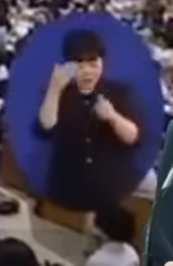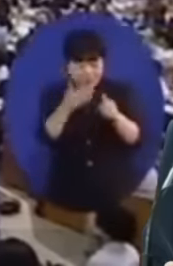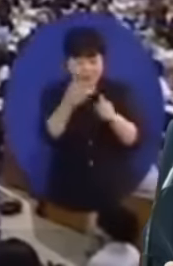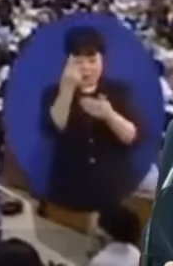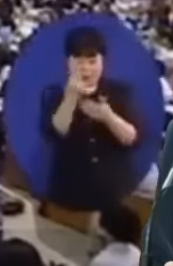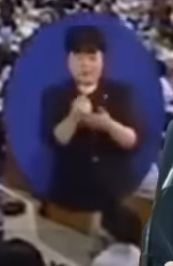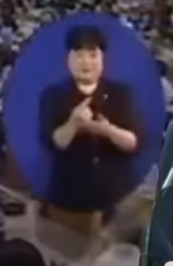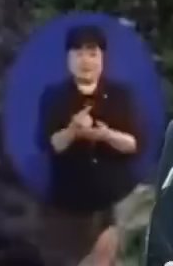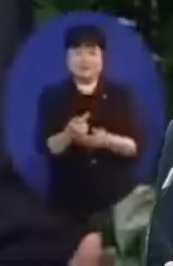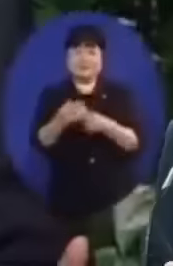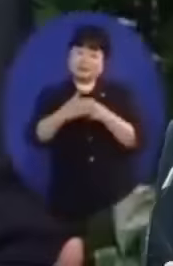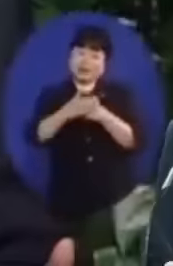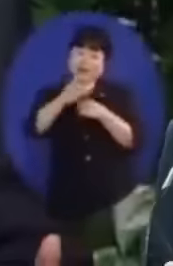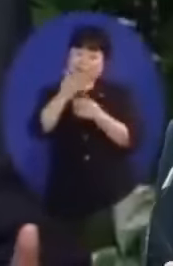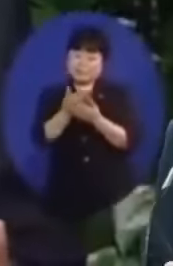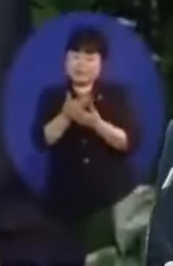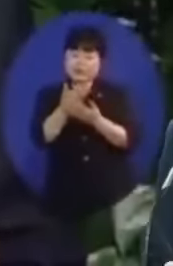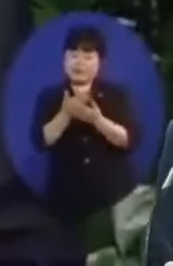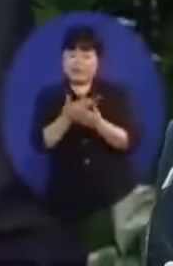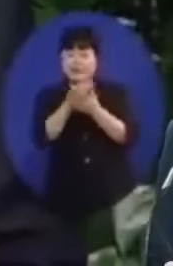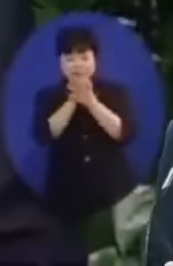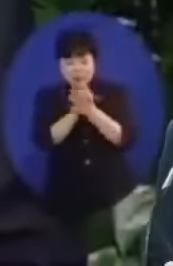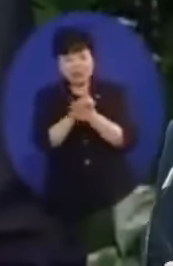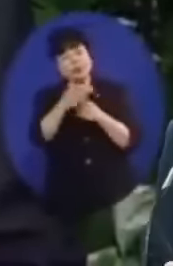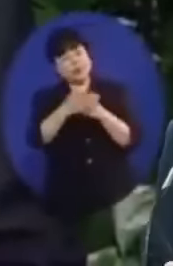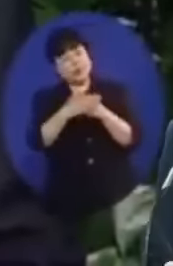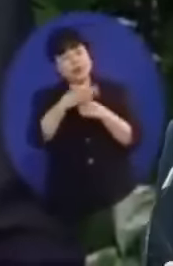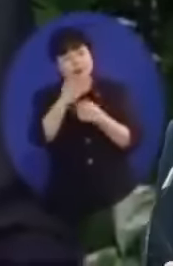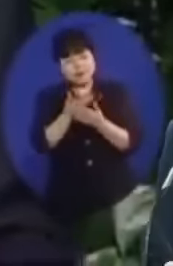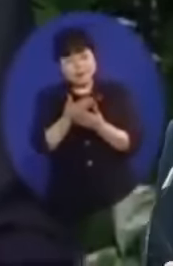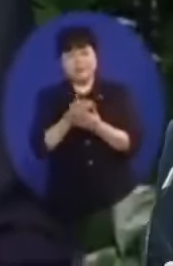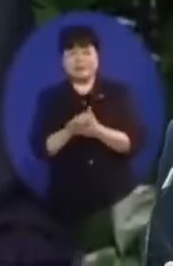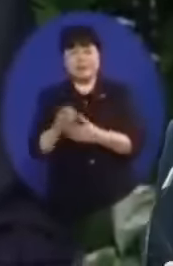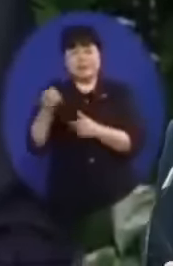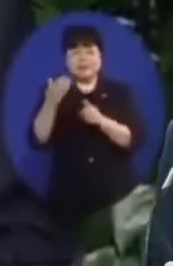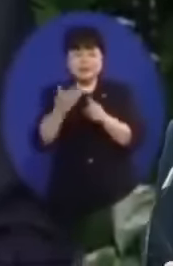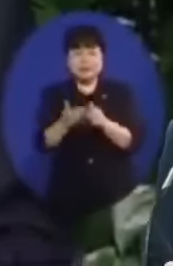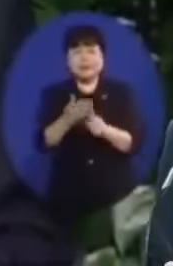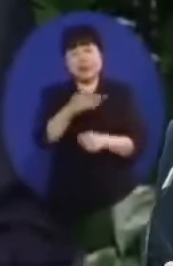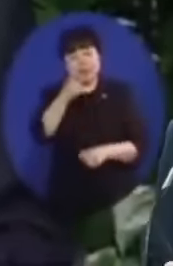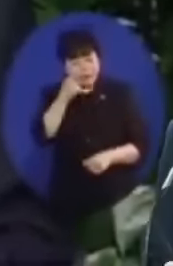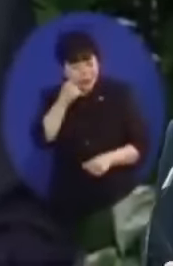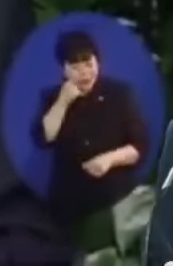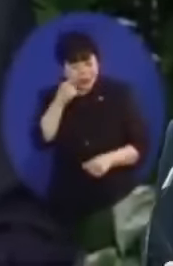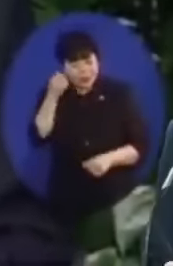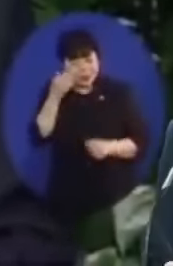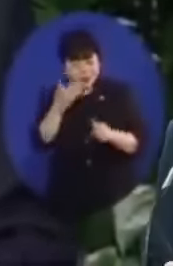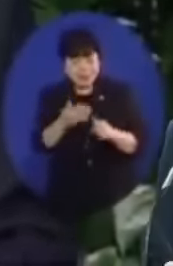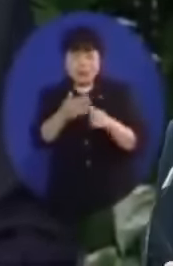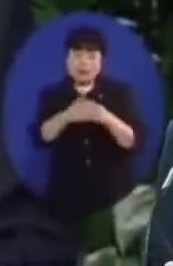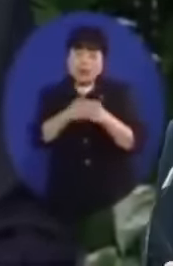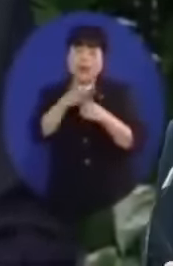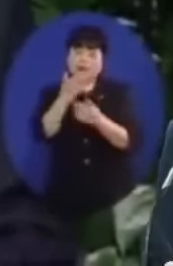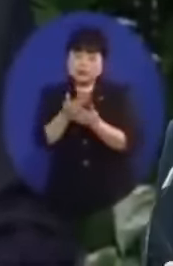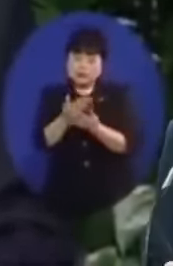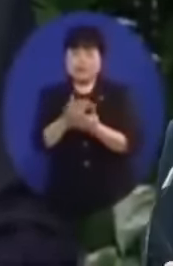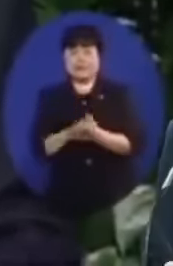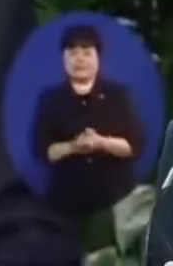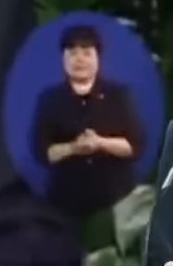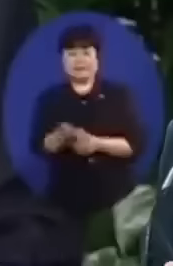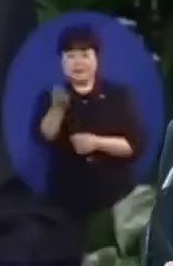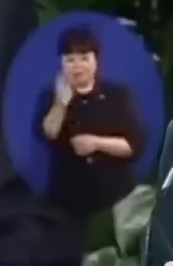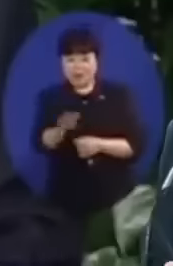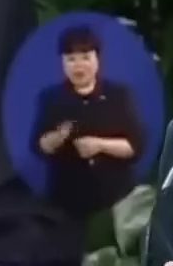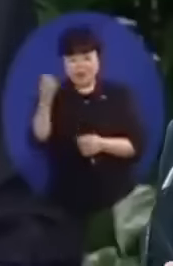성령이여 저를 도와주셔서 기도하게 해주시옵소서. 성령이여 나는 못합니다. 성령께서 해주시옵소서.